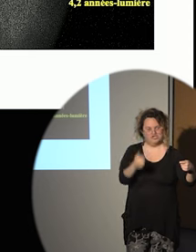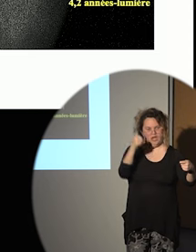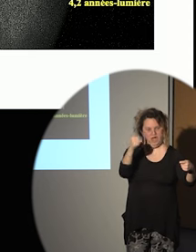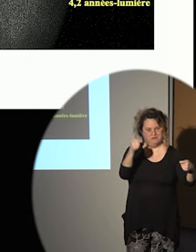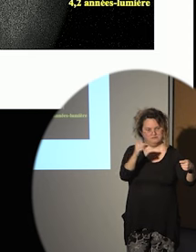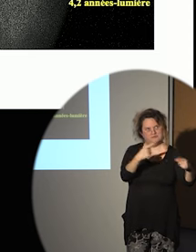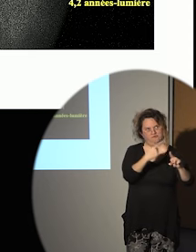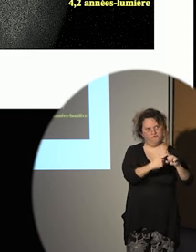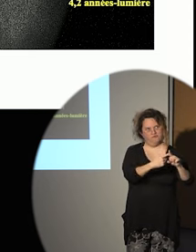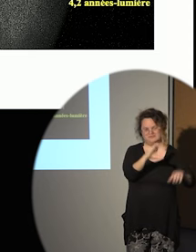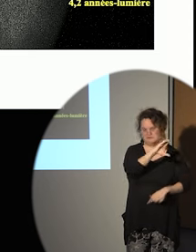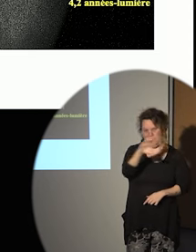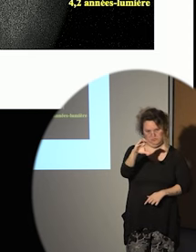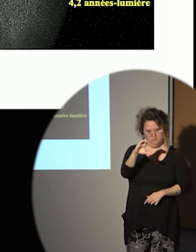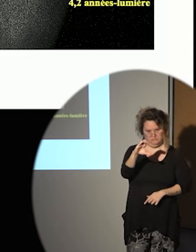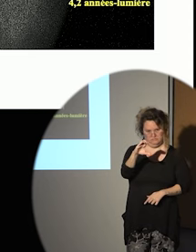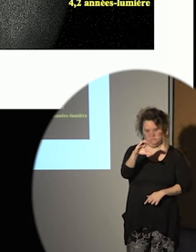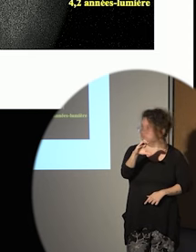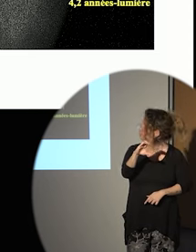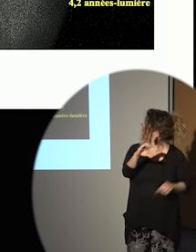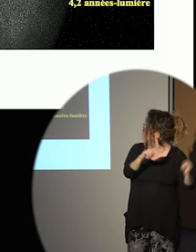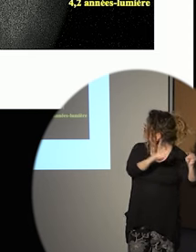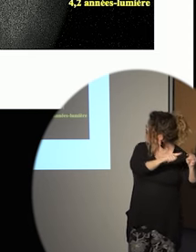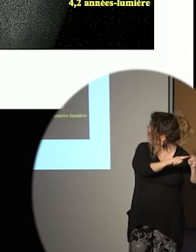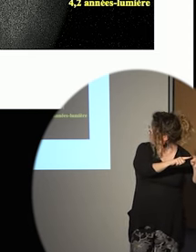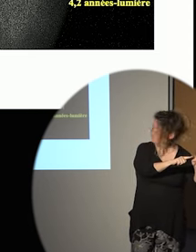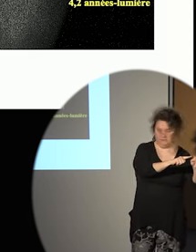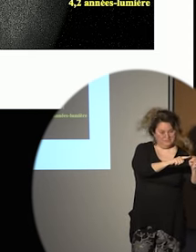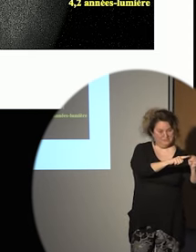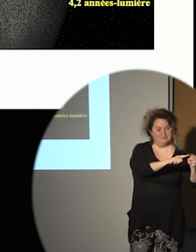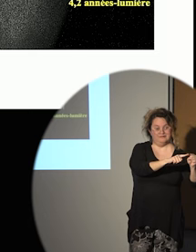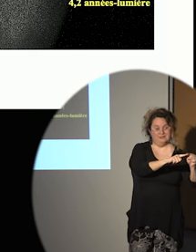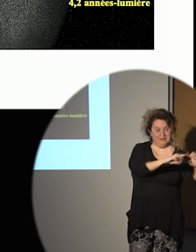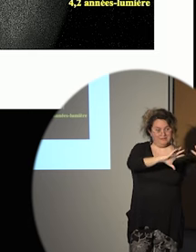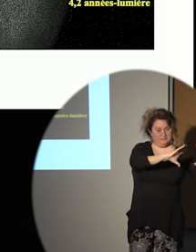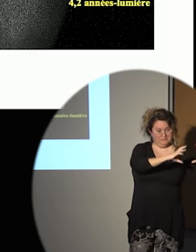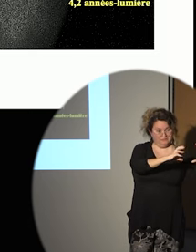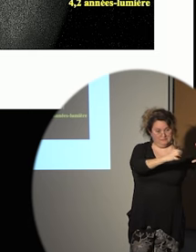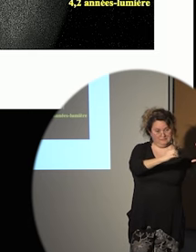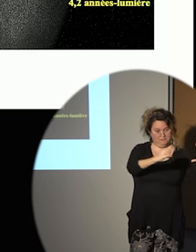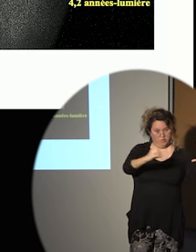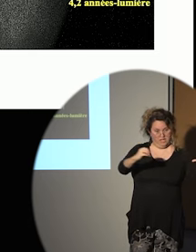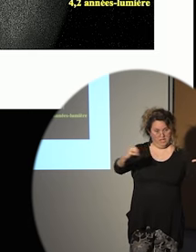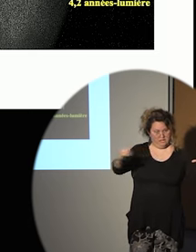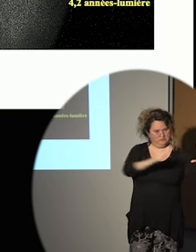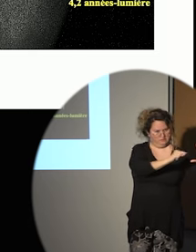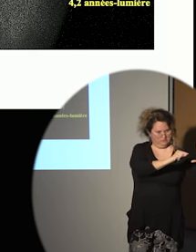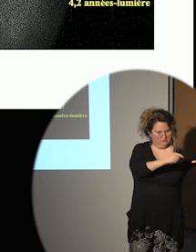distance. Il est à l'héliopause. Mais le système solaire va encore plus loin. Et